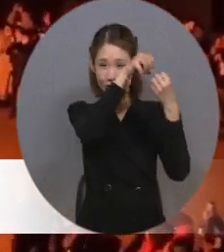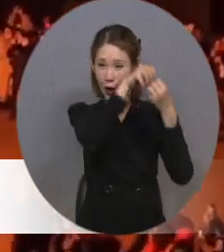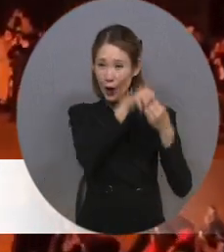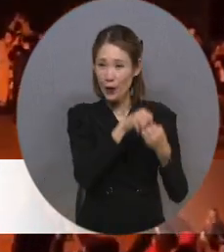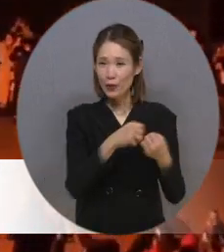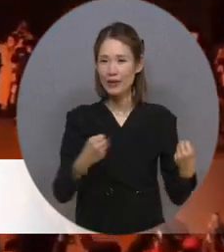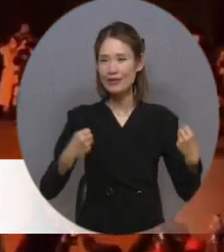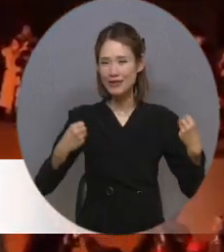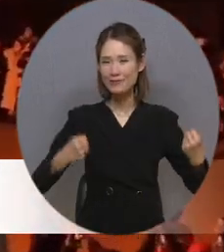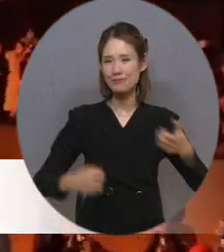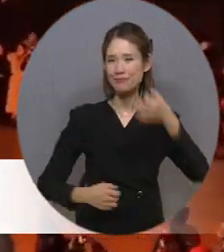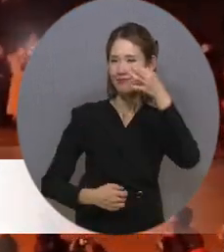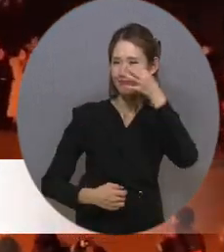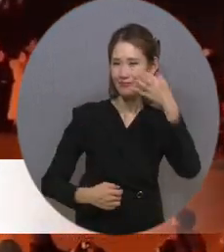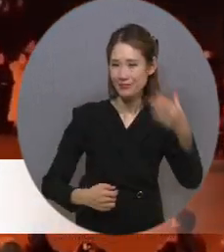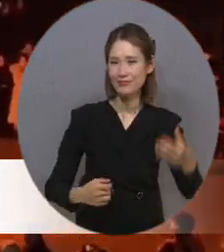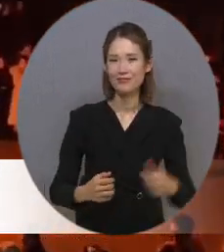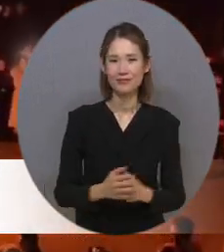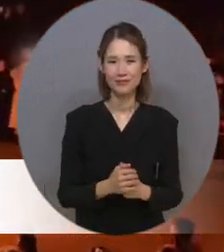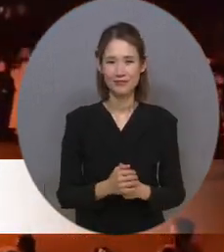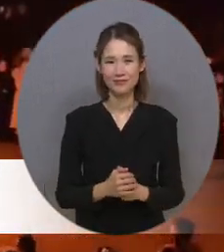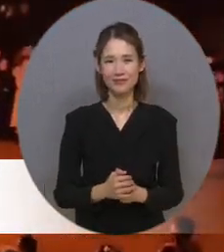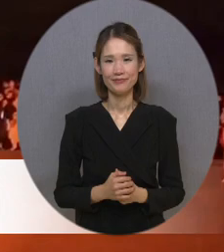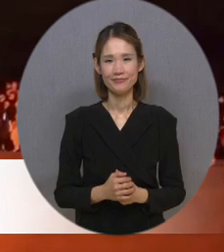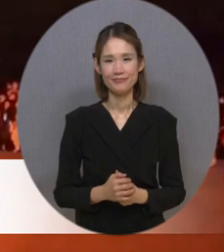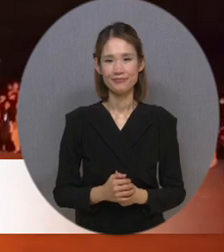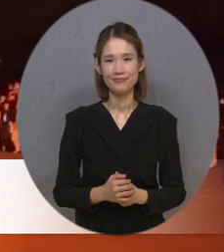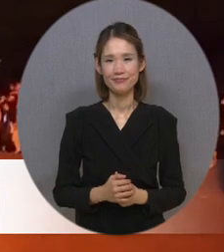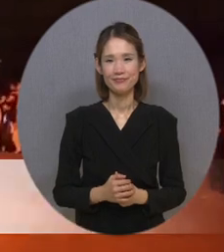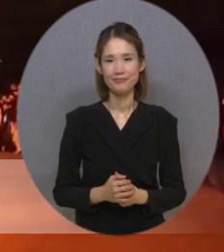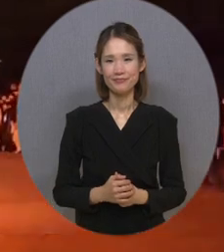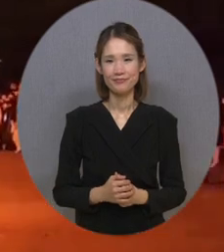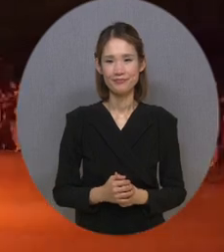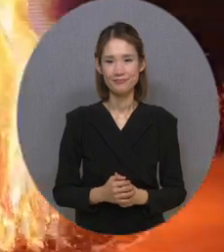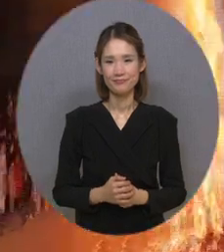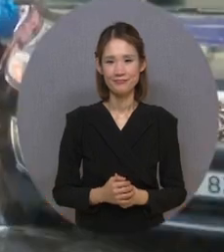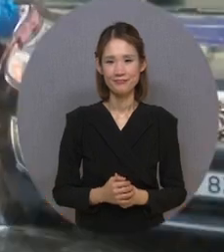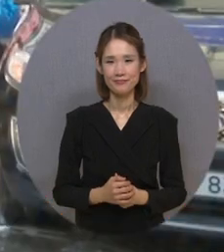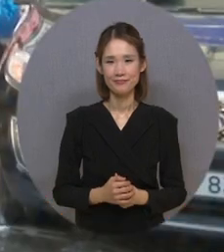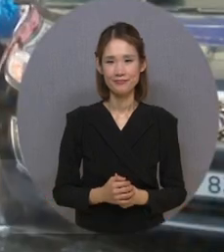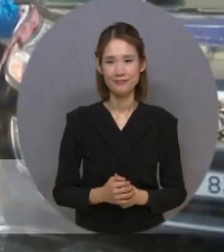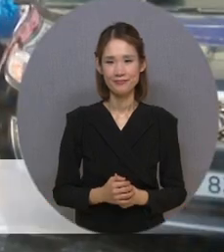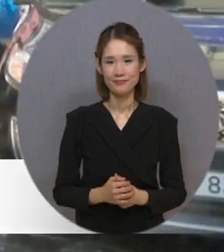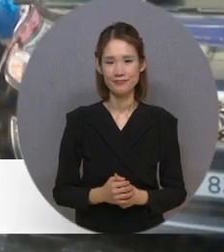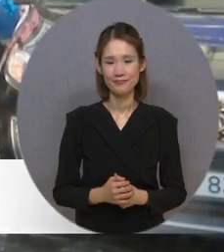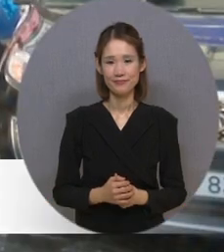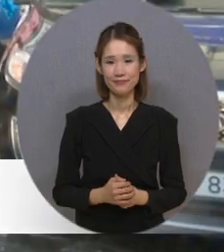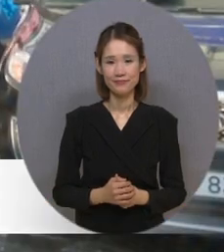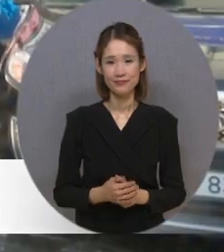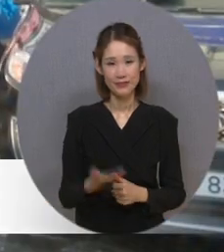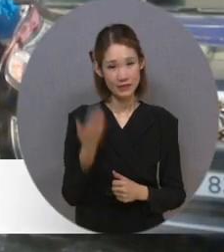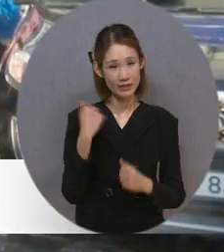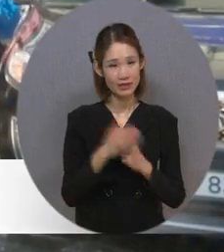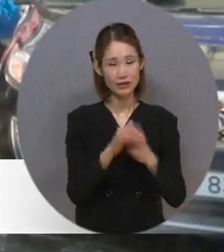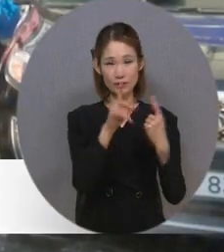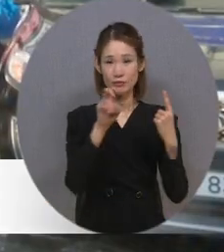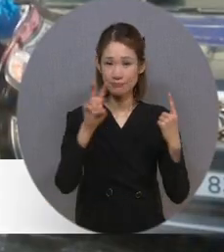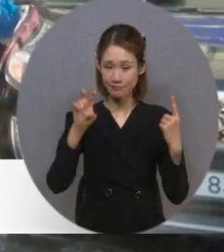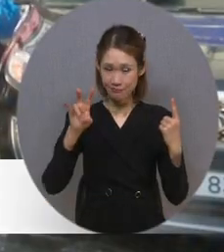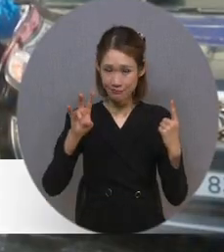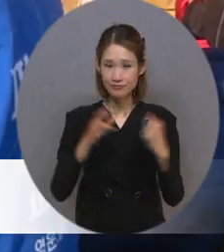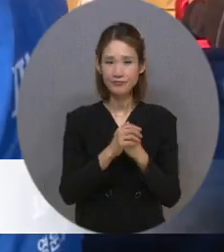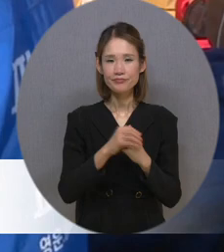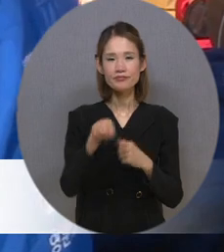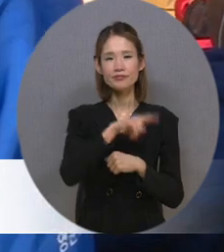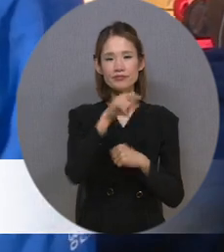힘을 보여주는 시간이었습니다. 복지TV 경기방송 정은선입니다. 지난 27일 복지TV